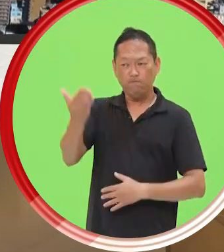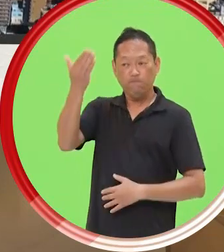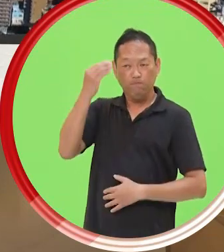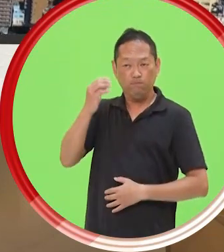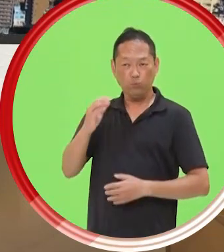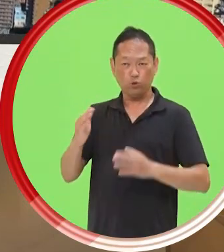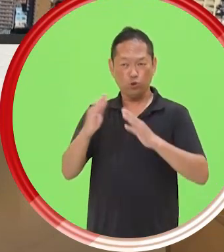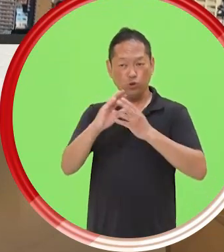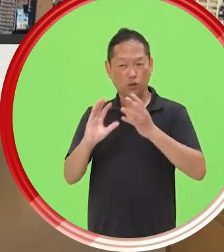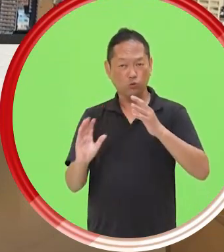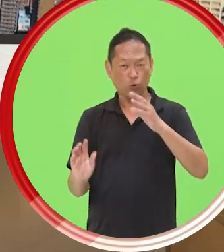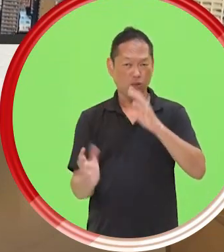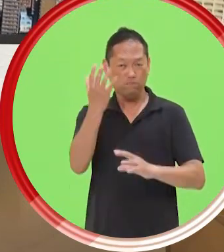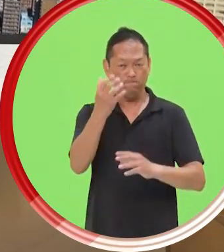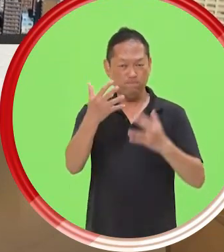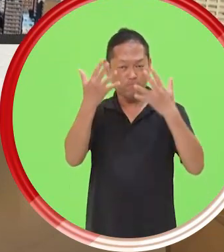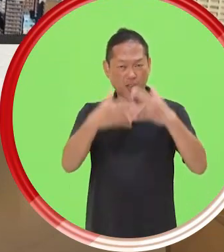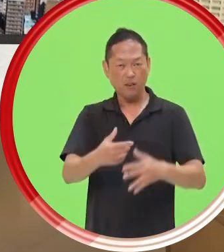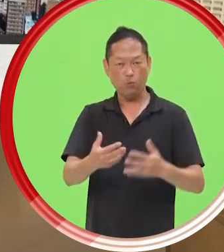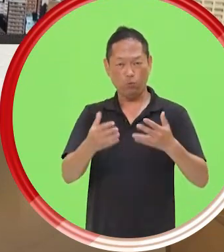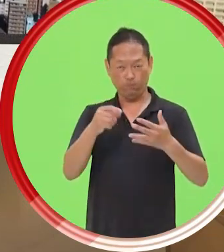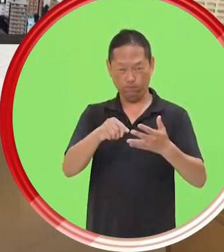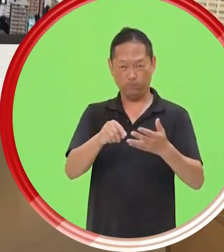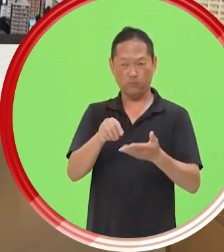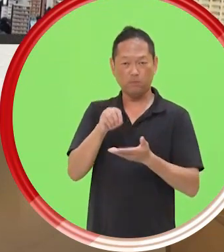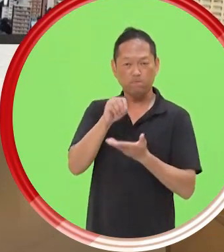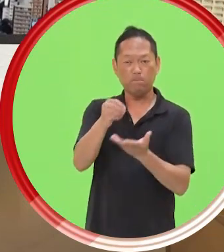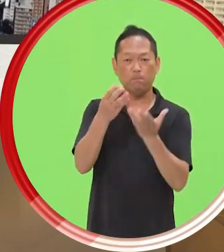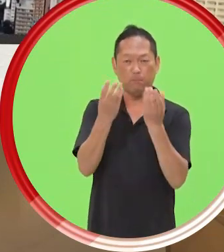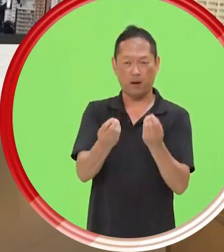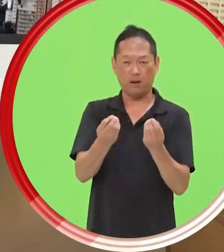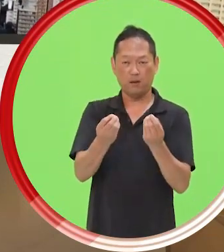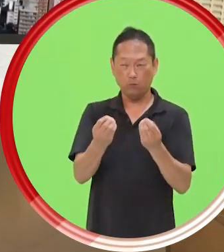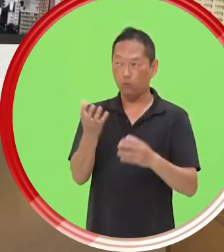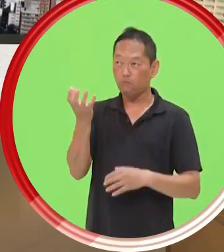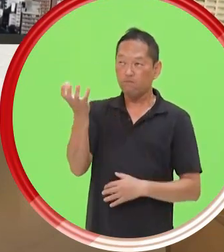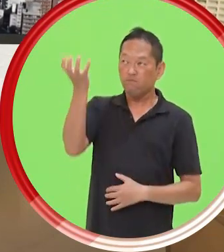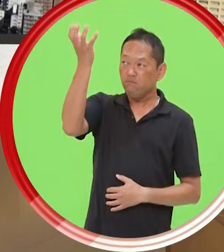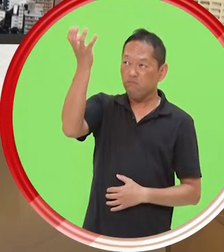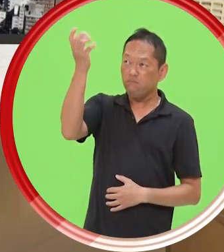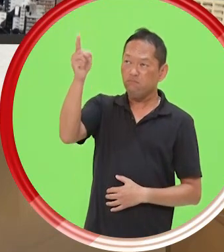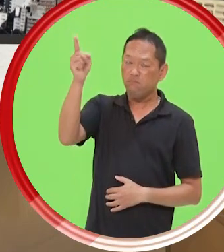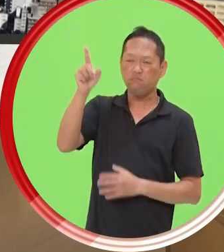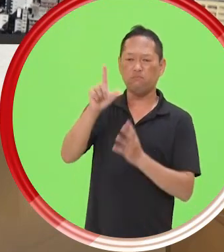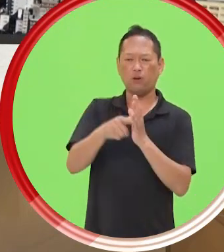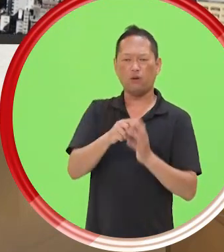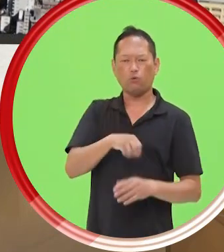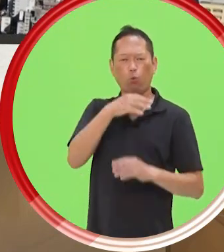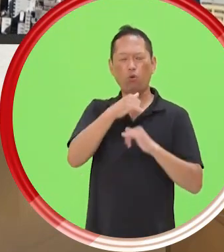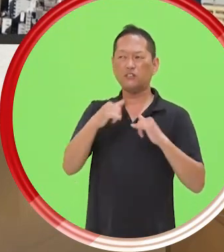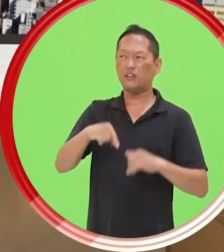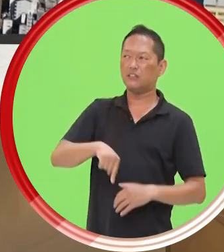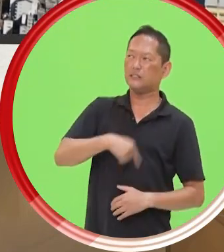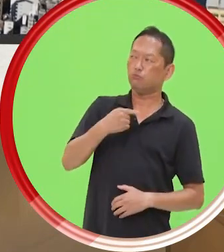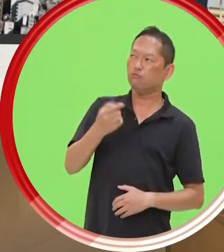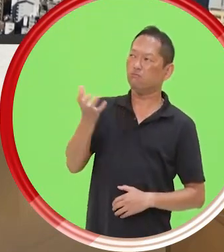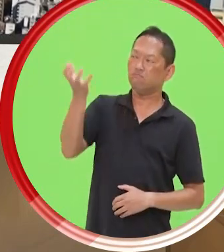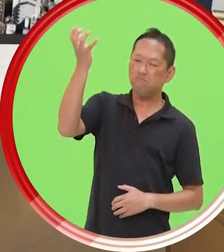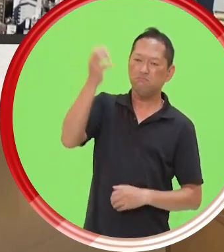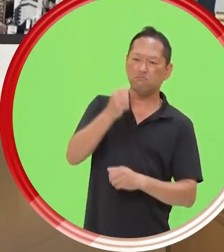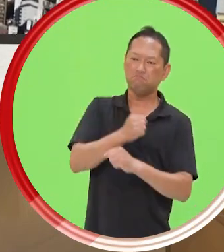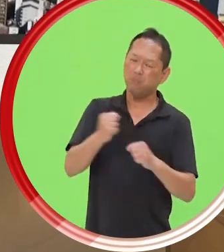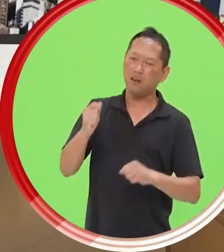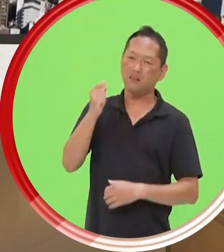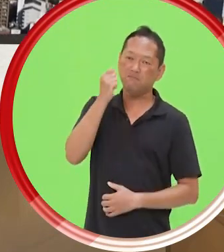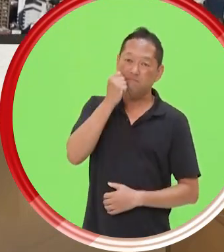以前も住宅用火災警報器についてお伝えしましたが、天井についているので高齢の方が自分で点検する